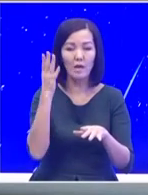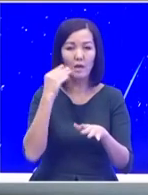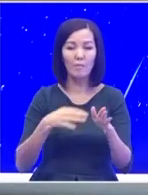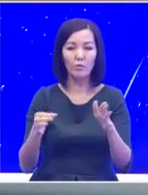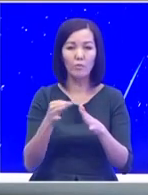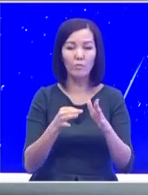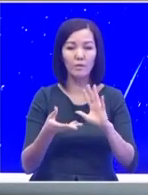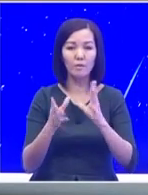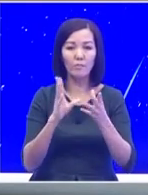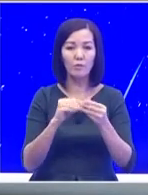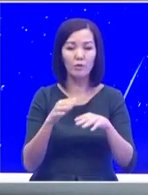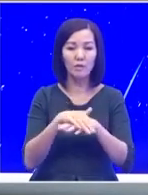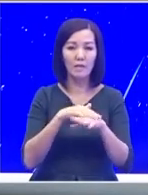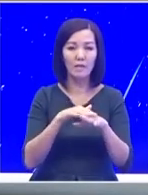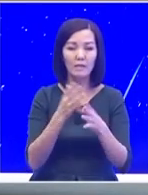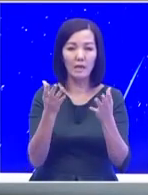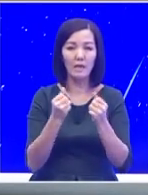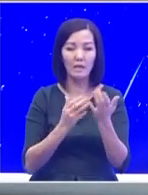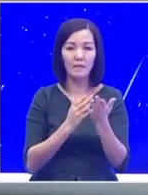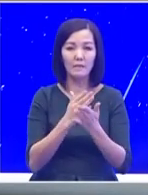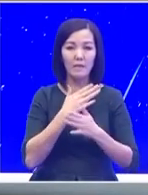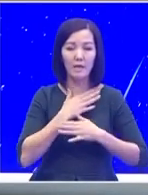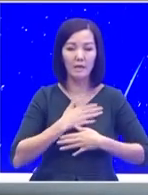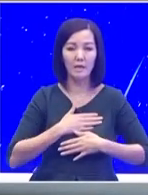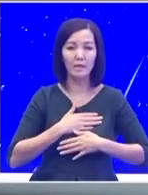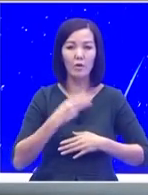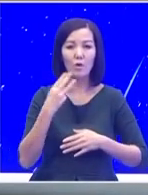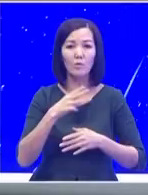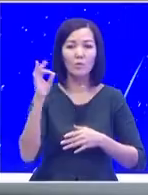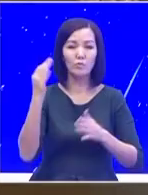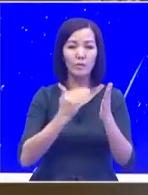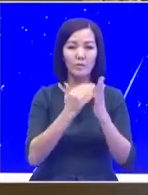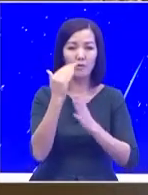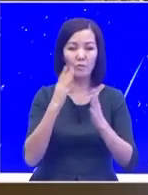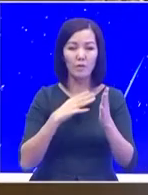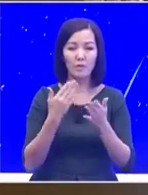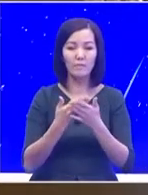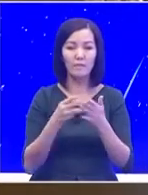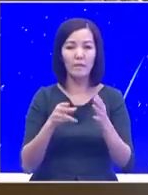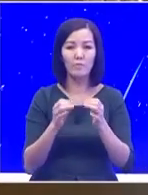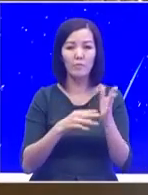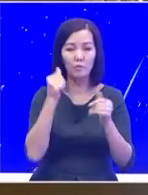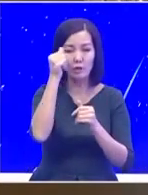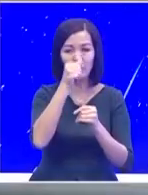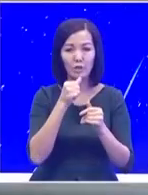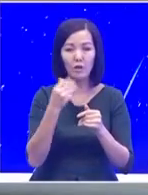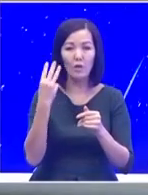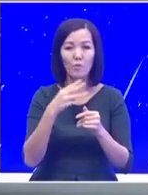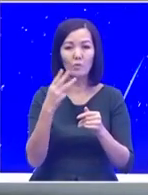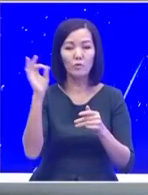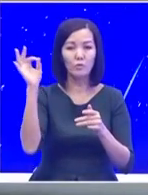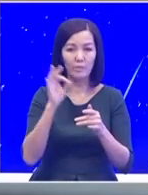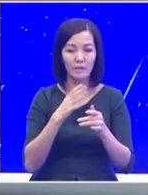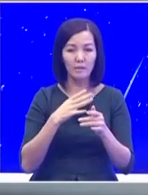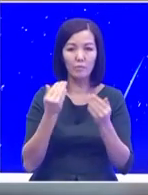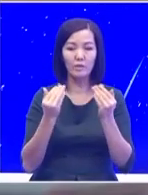облысында тұрғындарымыздың алған қызметтермен қанағаттандыру деңгейі 33%-ке көтеріліп отыр. Мысалы, 2017 жылы бұл 33%